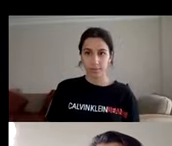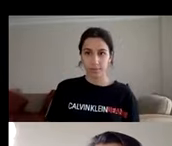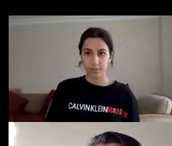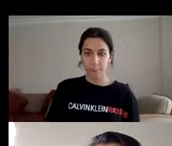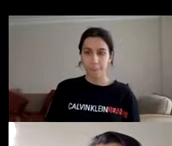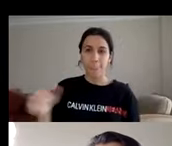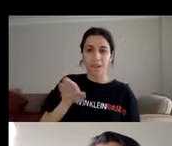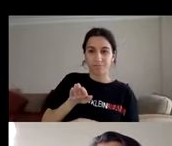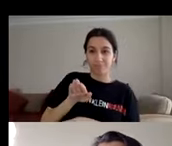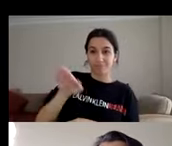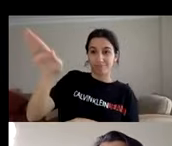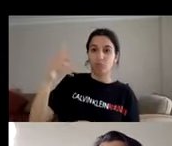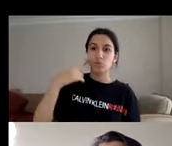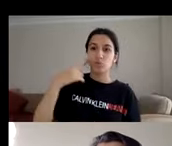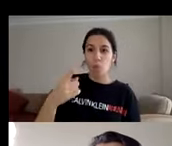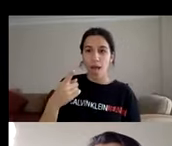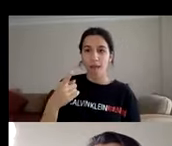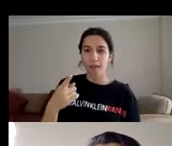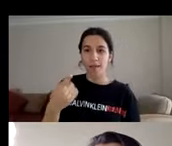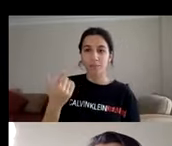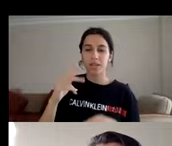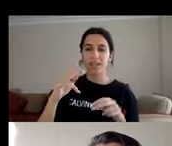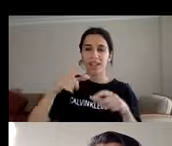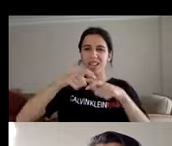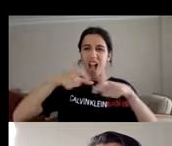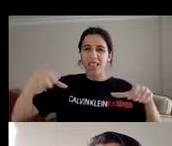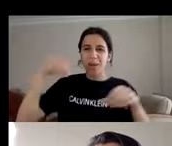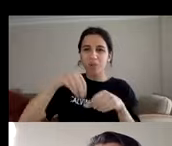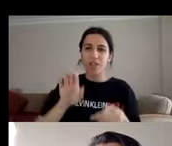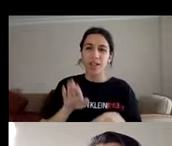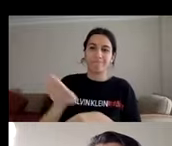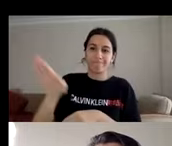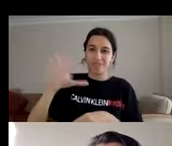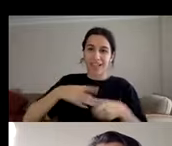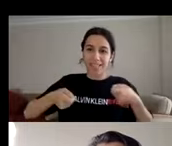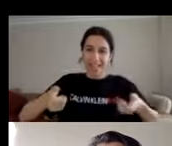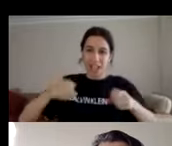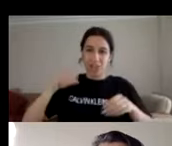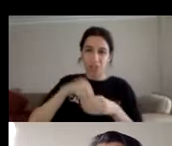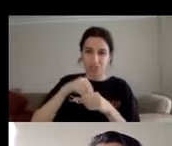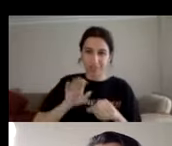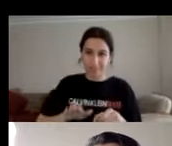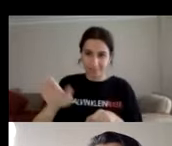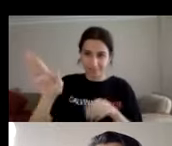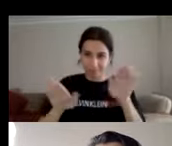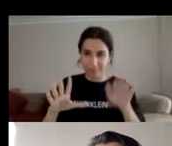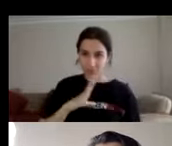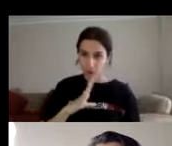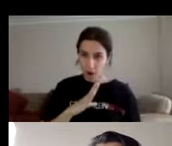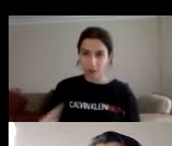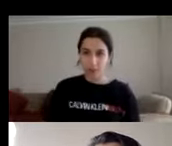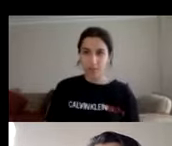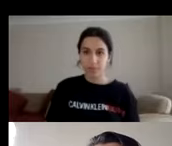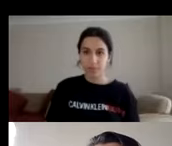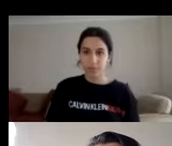rampası metaforuna çok atıfta bulunuruz. Mesela şimdi bizim kaldırımlarımızda İstanbul'da rampalar var. Bu rampalar yapılırken hatırlamışsınızdır, yıkıp döktüler biraz ortalığı.